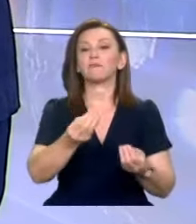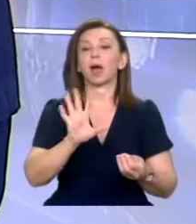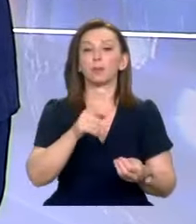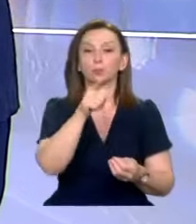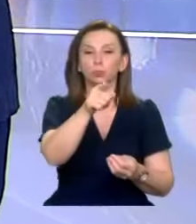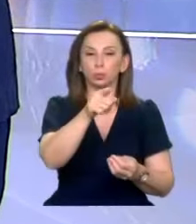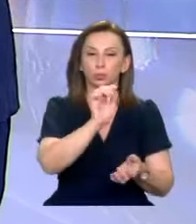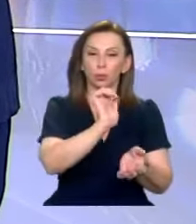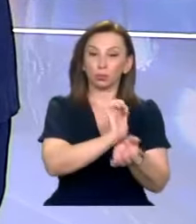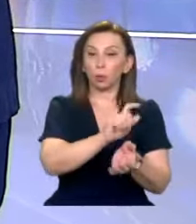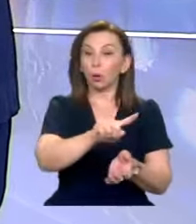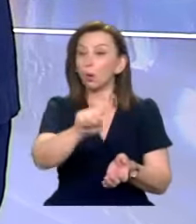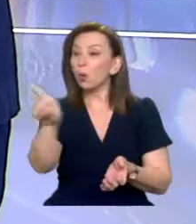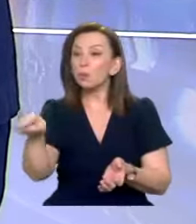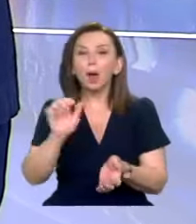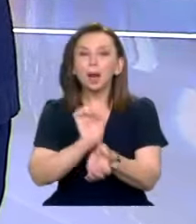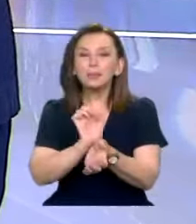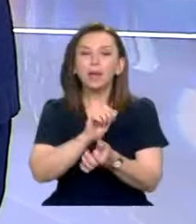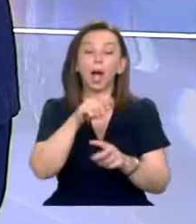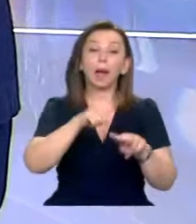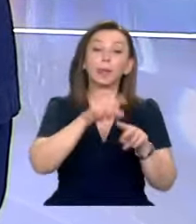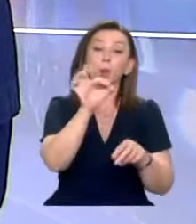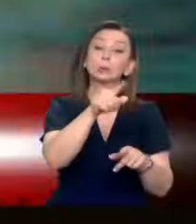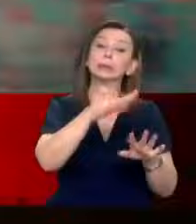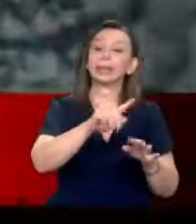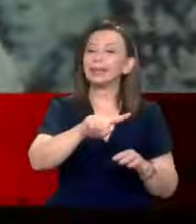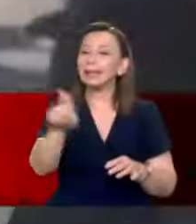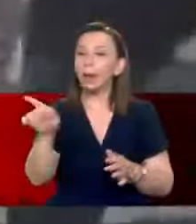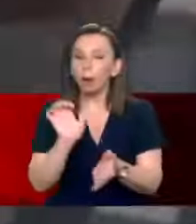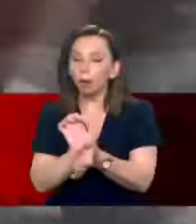tutuklu bulunan tüm sanıkların tahliyesine karar verdi.